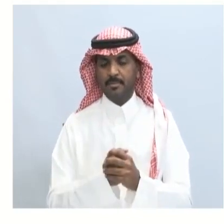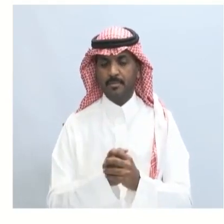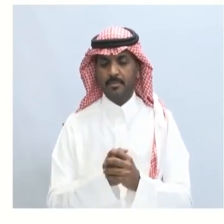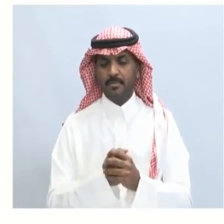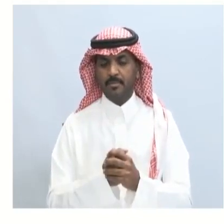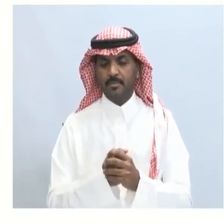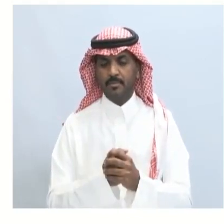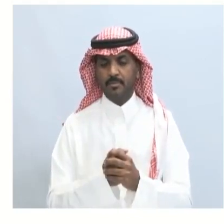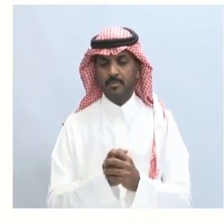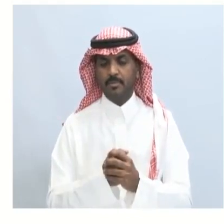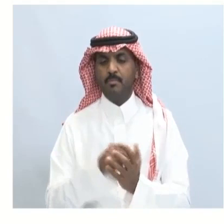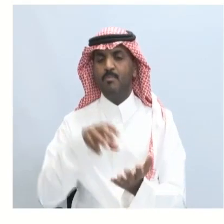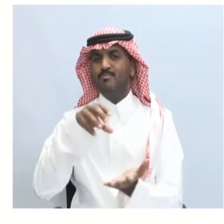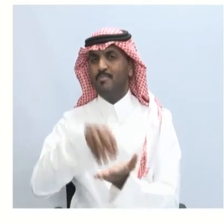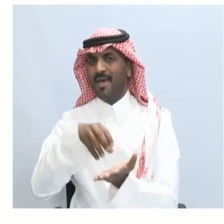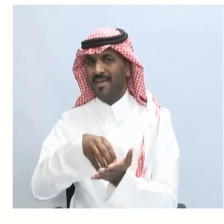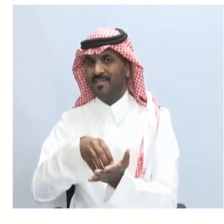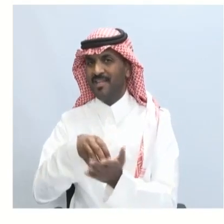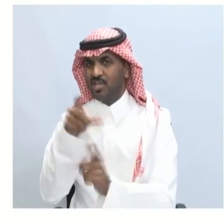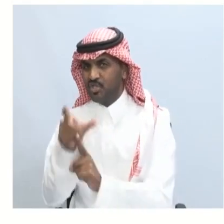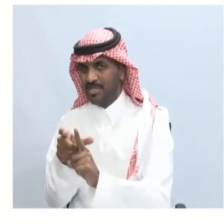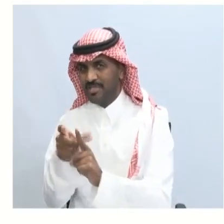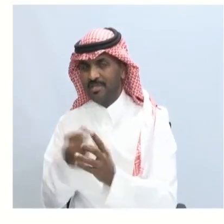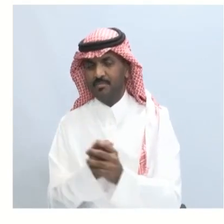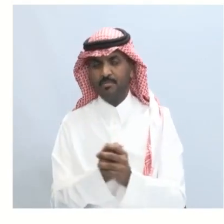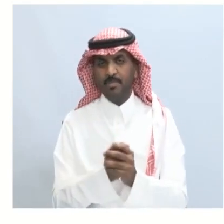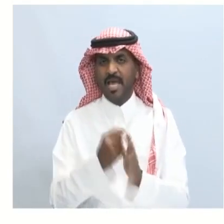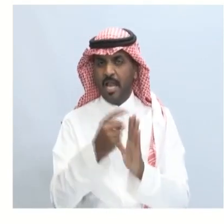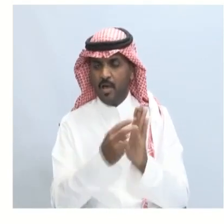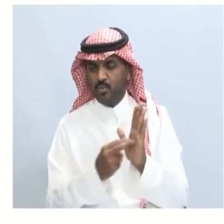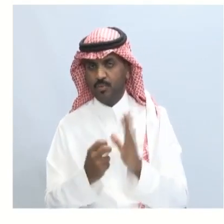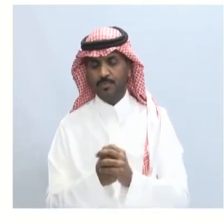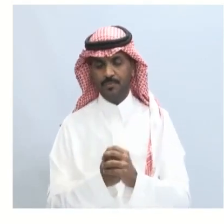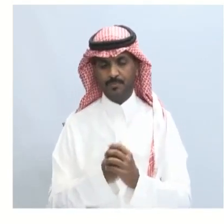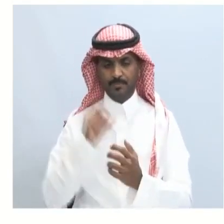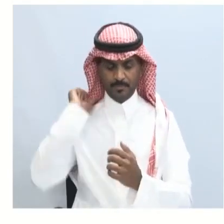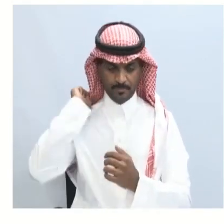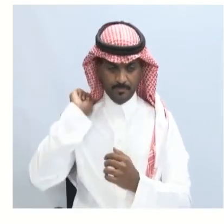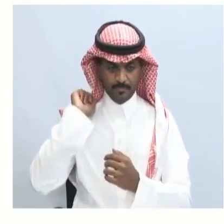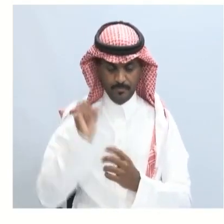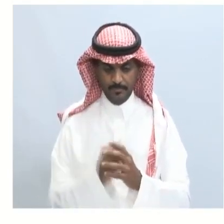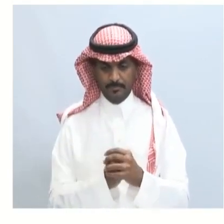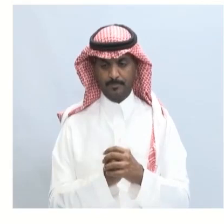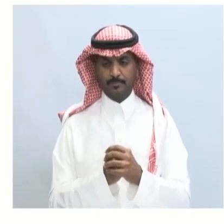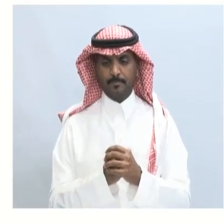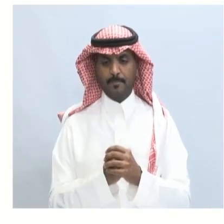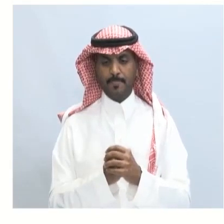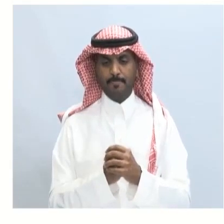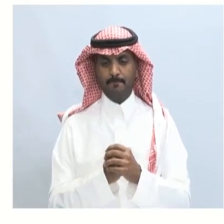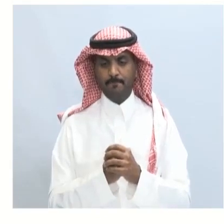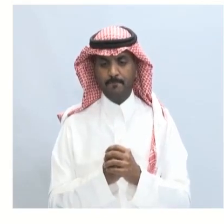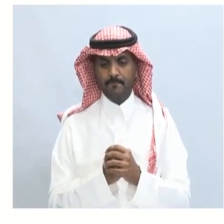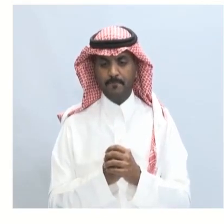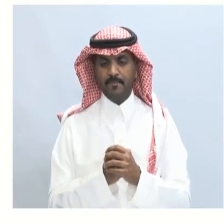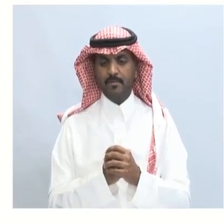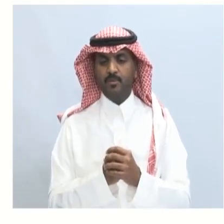اهميه موطن الشخص من الناحيه القانونيه اهميه مكان الشخص من الناحيه القانونيه